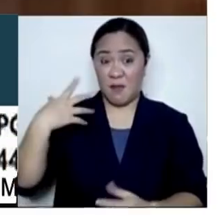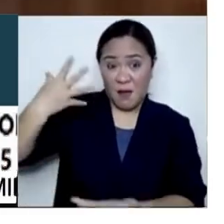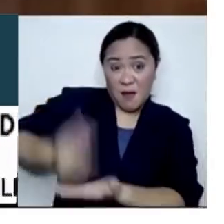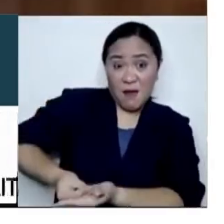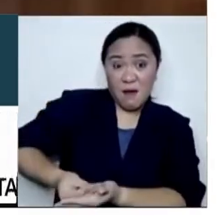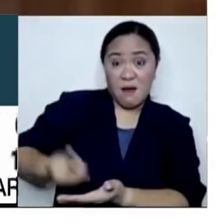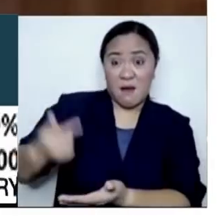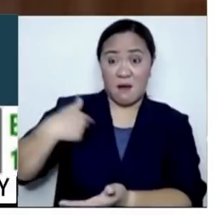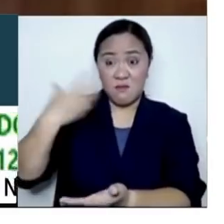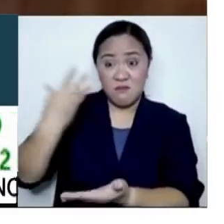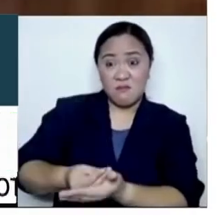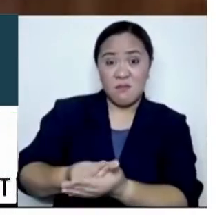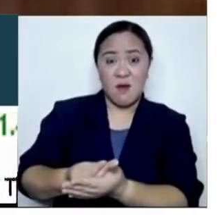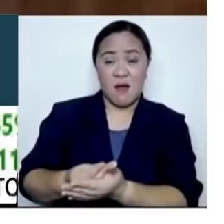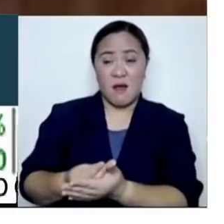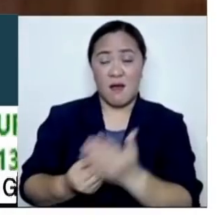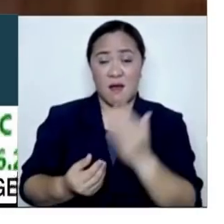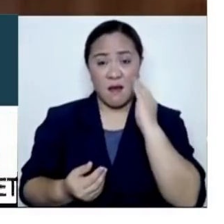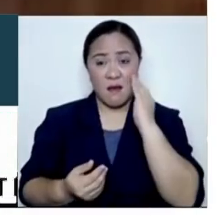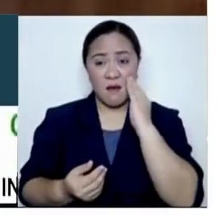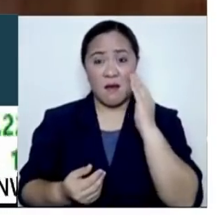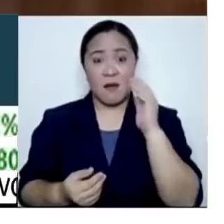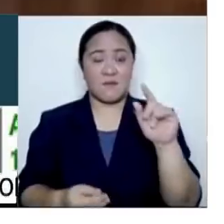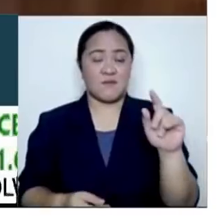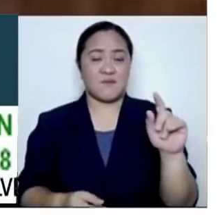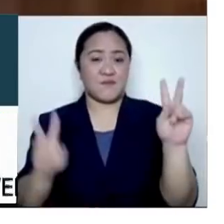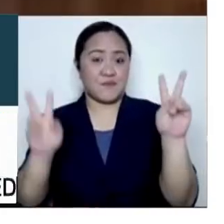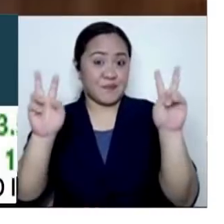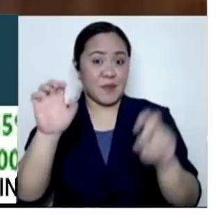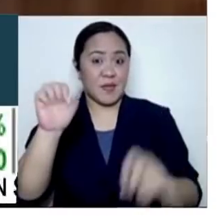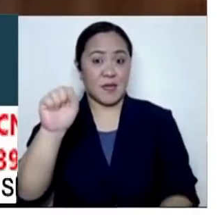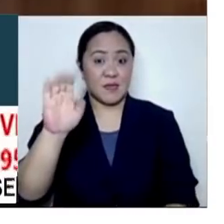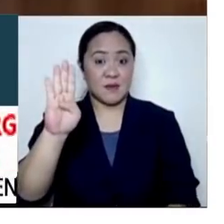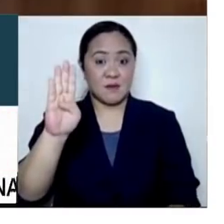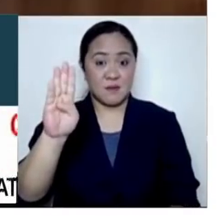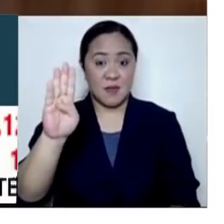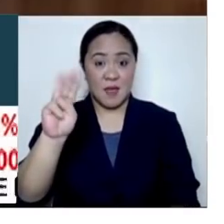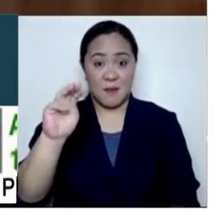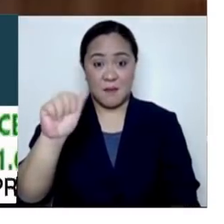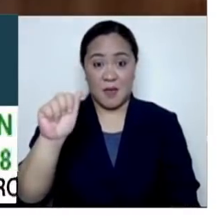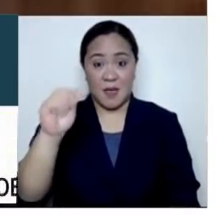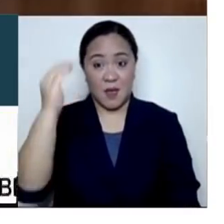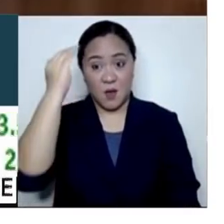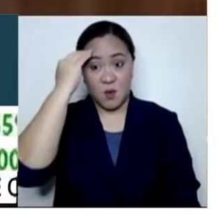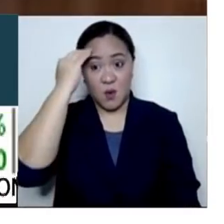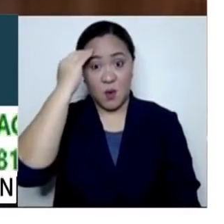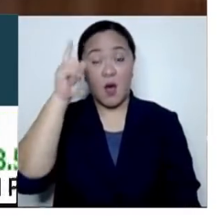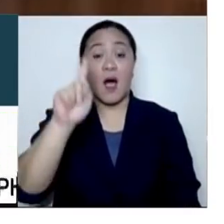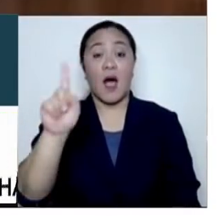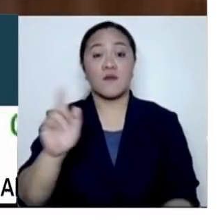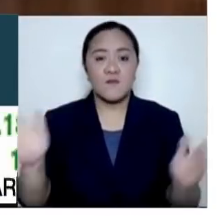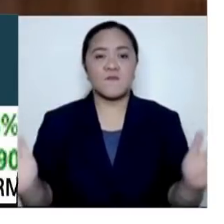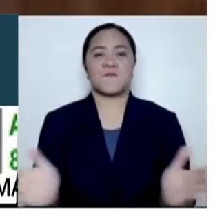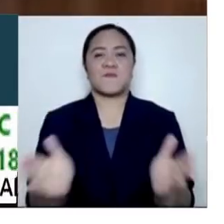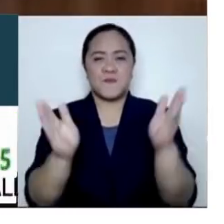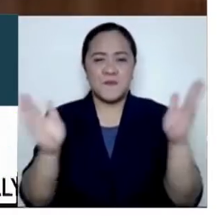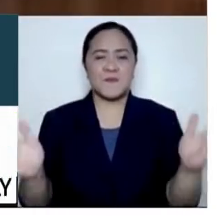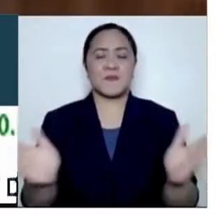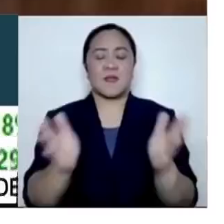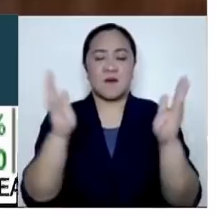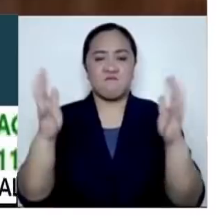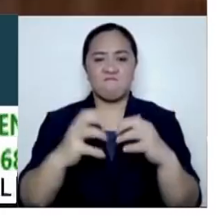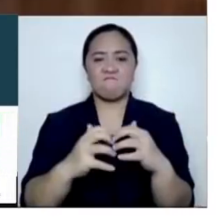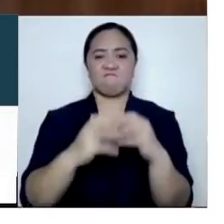after, alam nyo yung SBMA, wala kaming ginawa dyan kundi buhatin ang bansa. We never relied